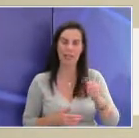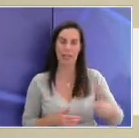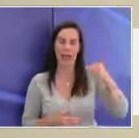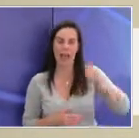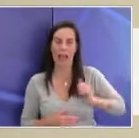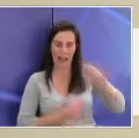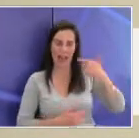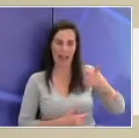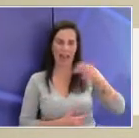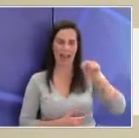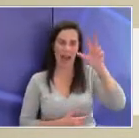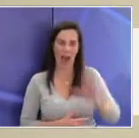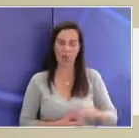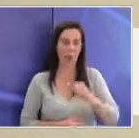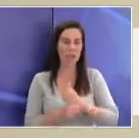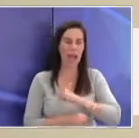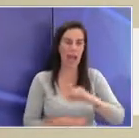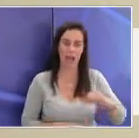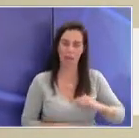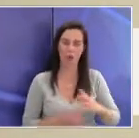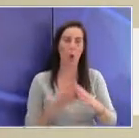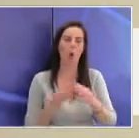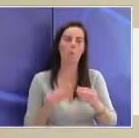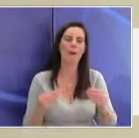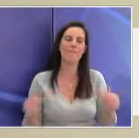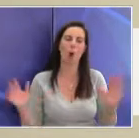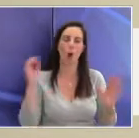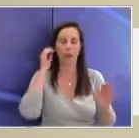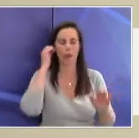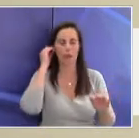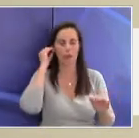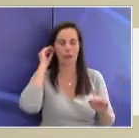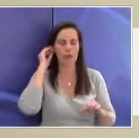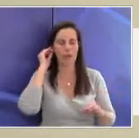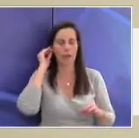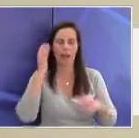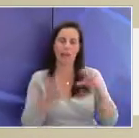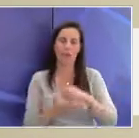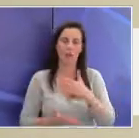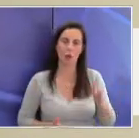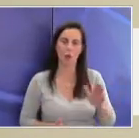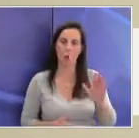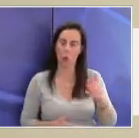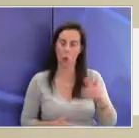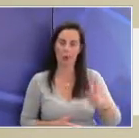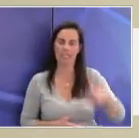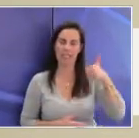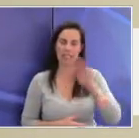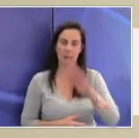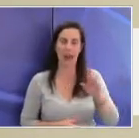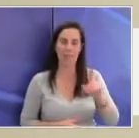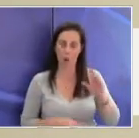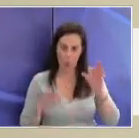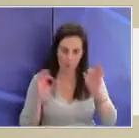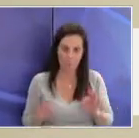הולך במפלגה נפרדת, הוא מפורר את המרכז שמאל, והוא יהיה אולי שר אצל נתניהו, אבל אם